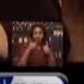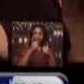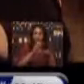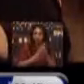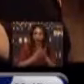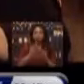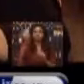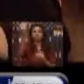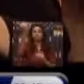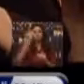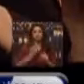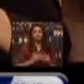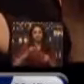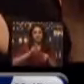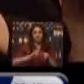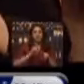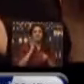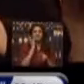وارجع.